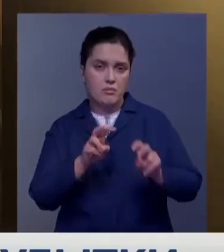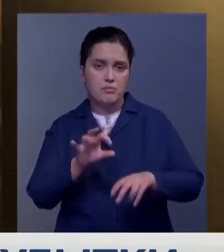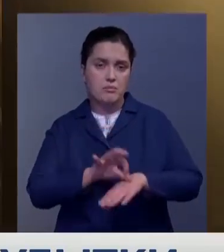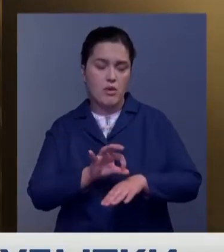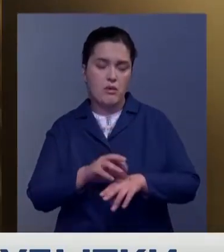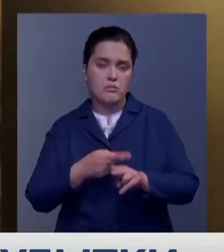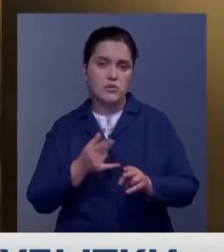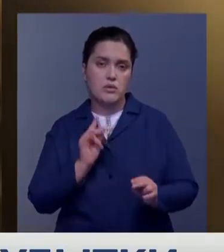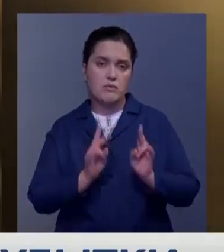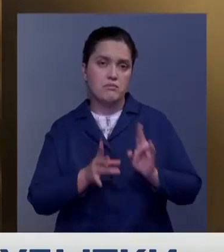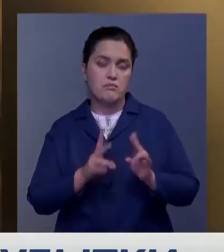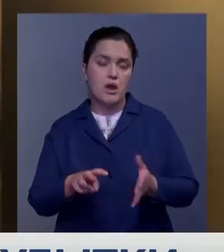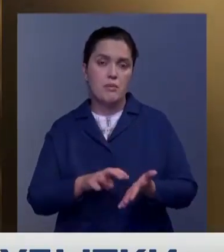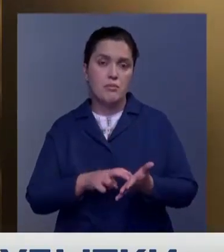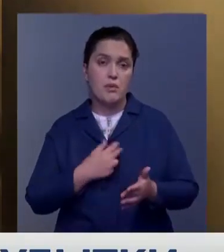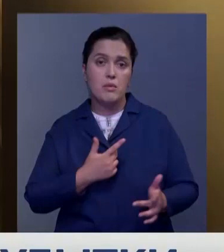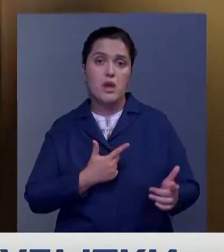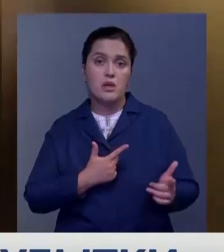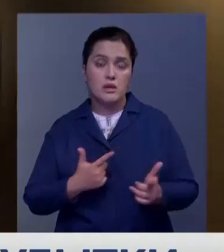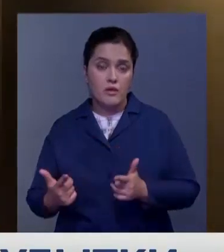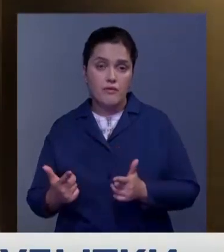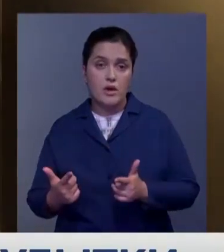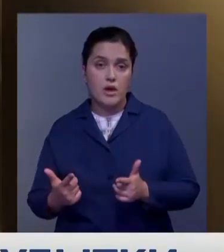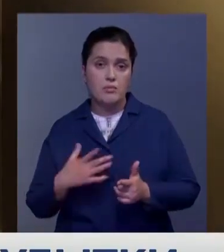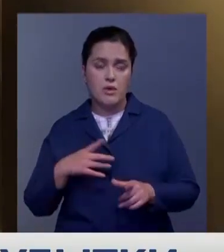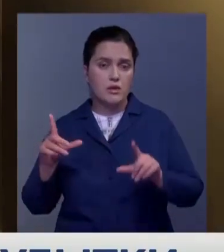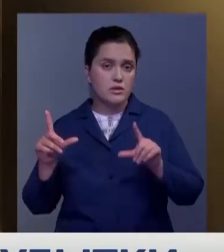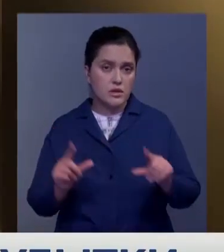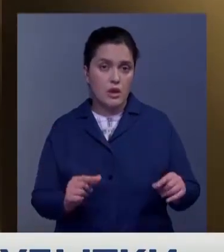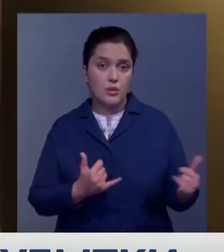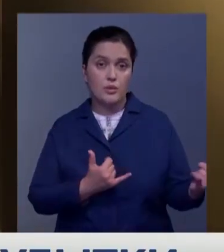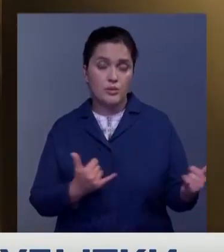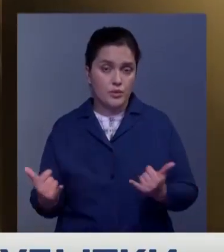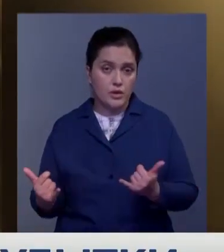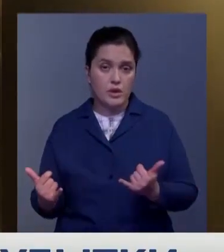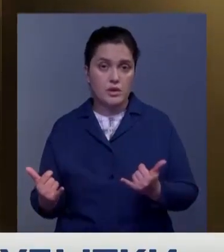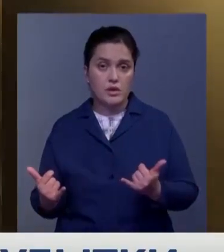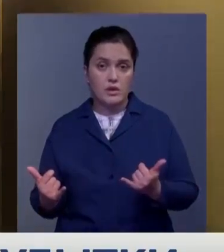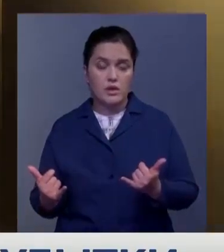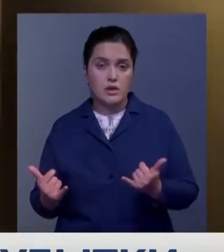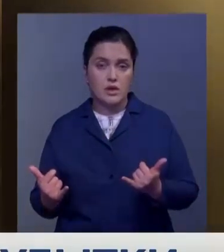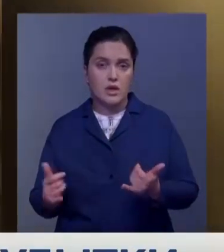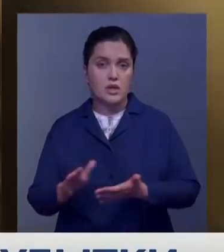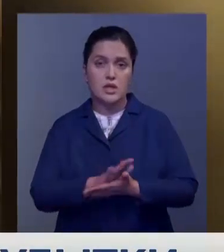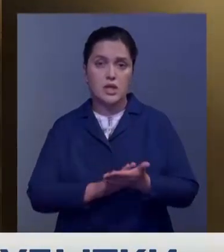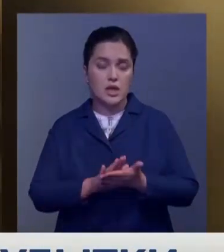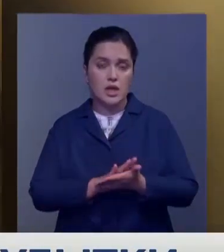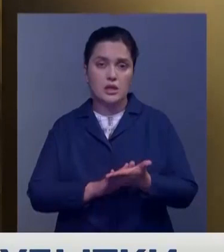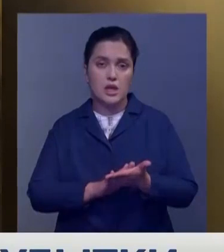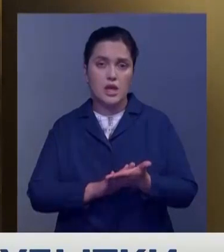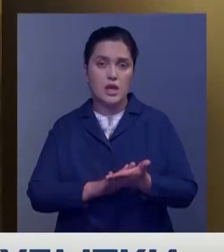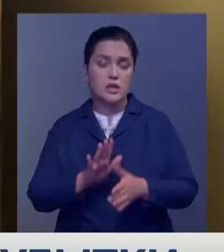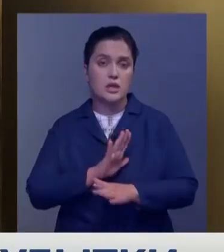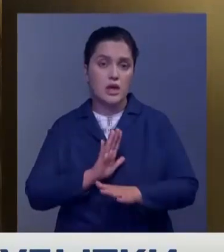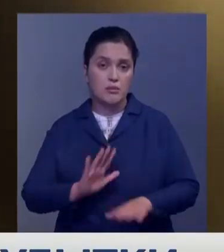далее. Мы были готовы на беспрецедентные скидки, да, скажем так, которых никогда мы не